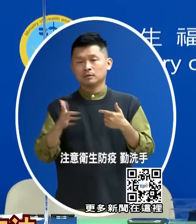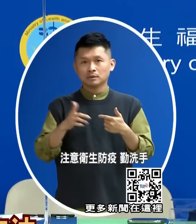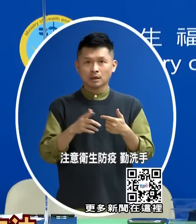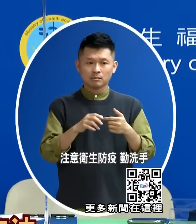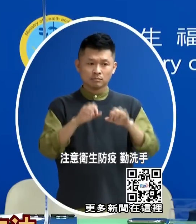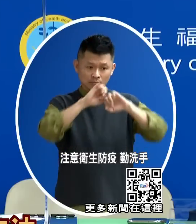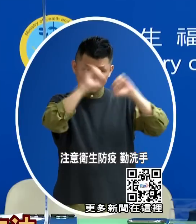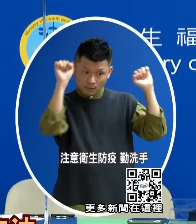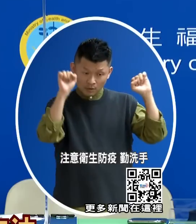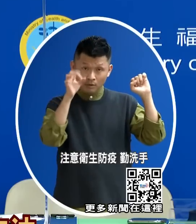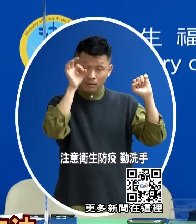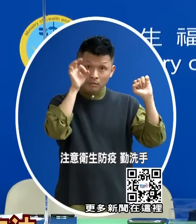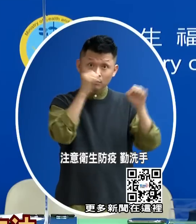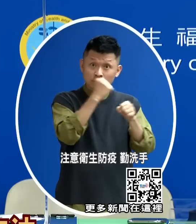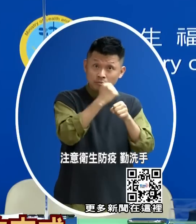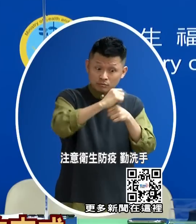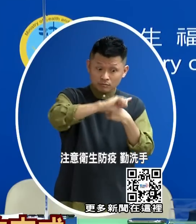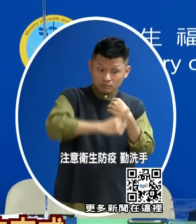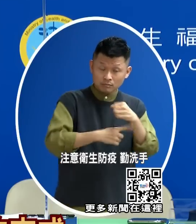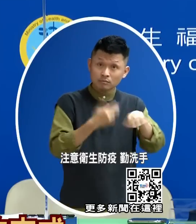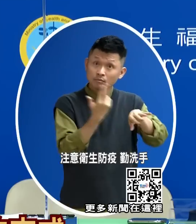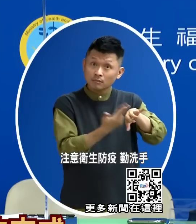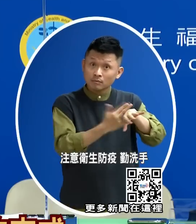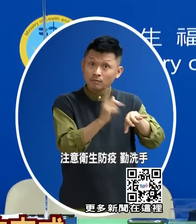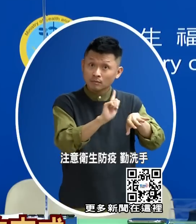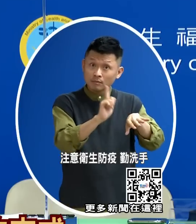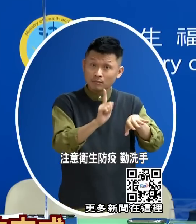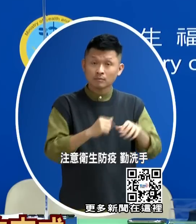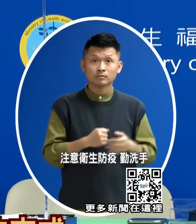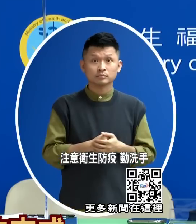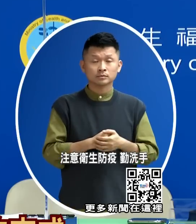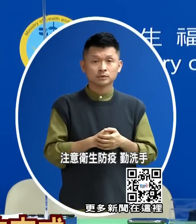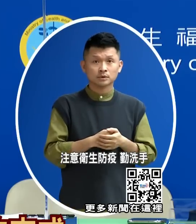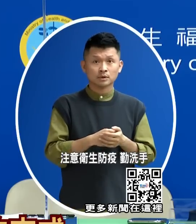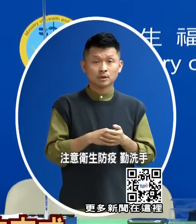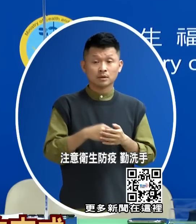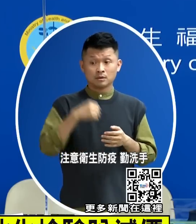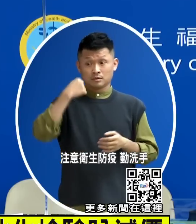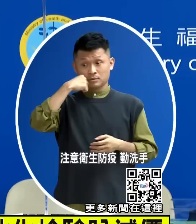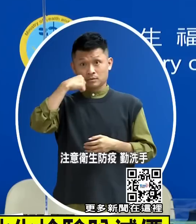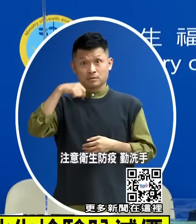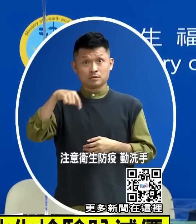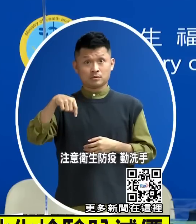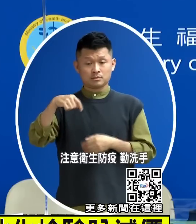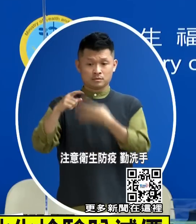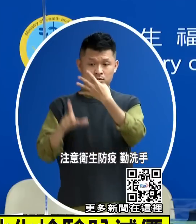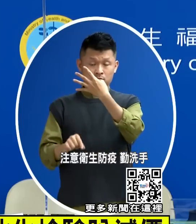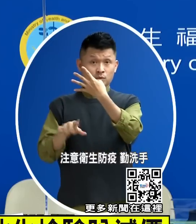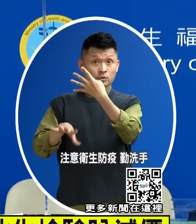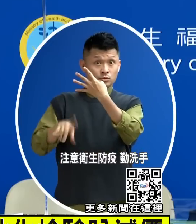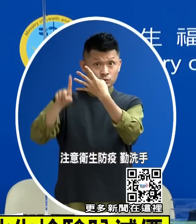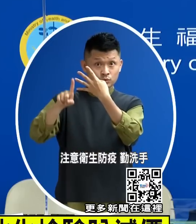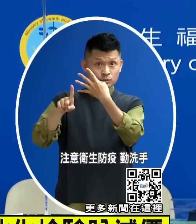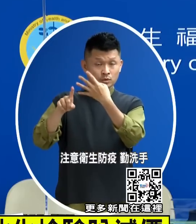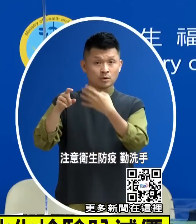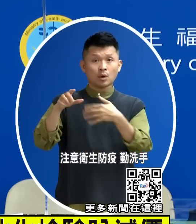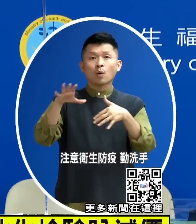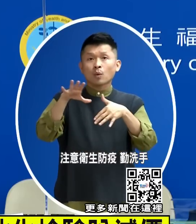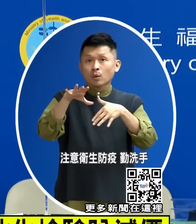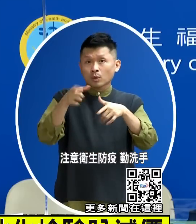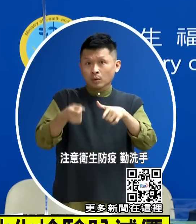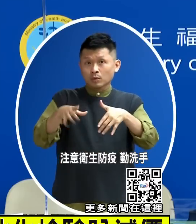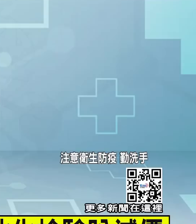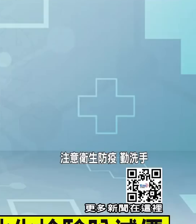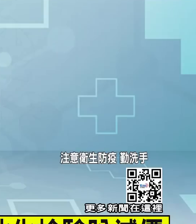它实际上执行的方法是不是使用磁化的方式哈。 罗义军说明，一般来说，新加坡 PCR 价格分